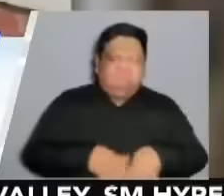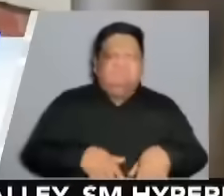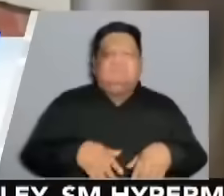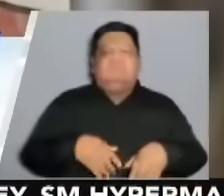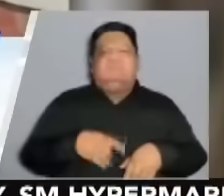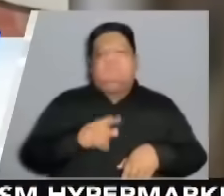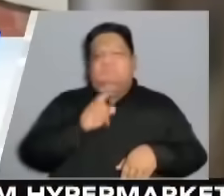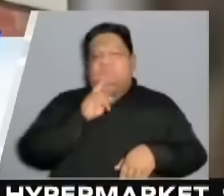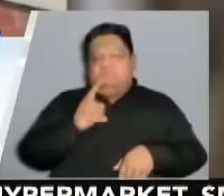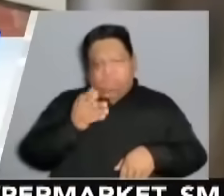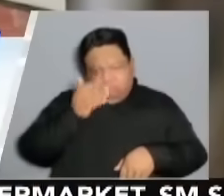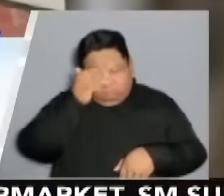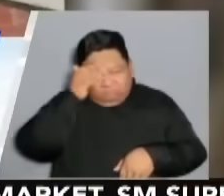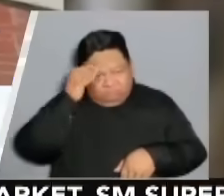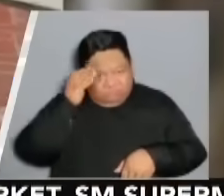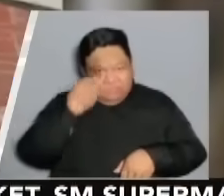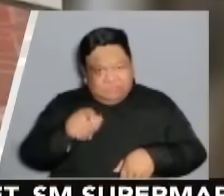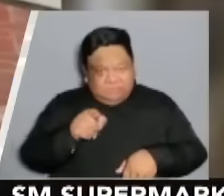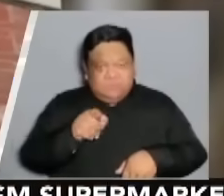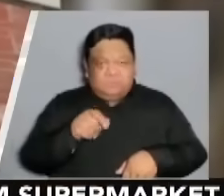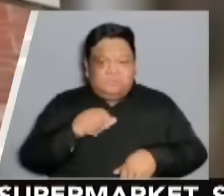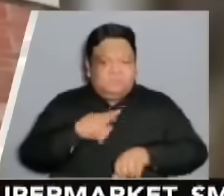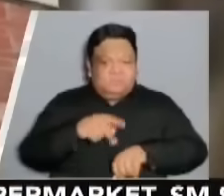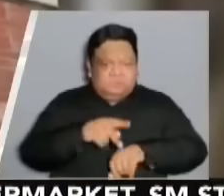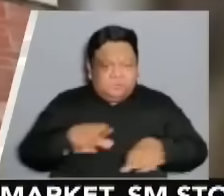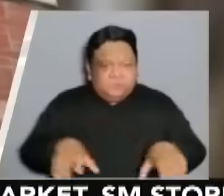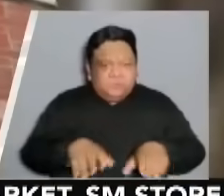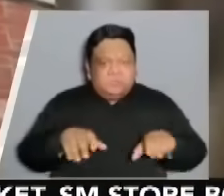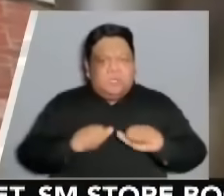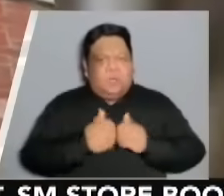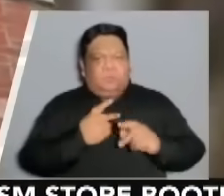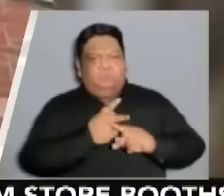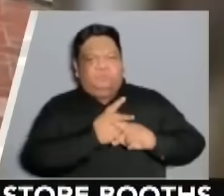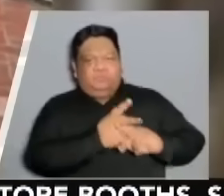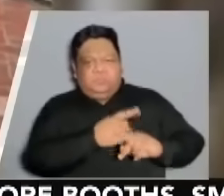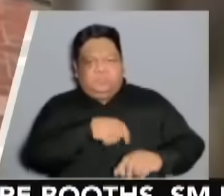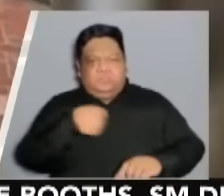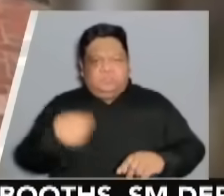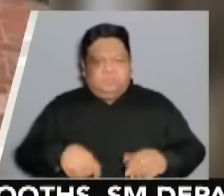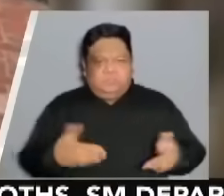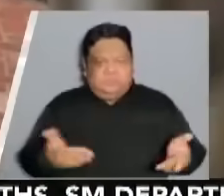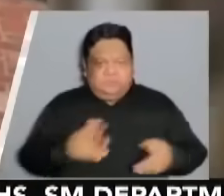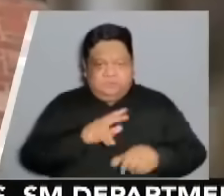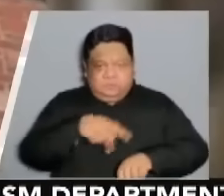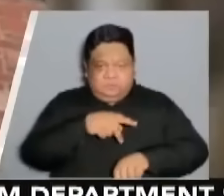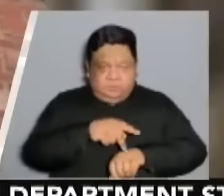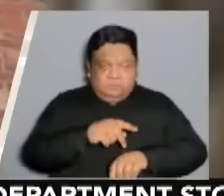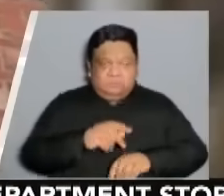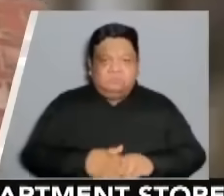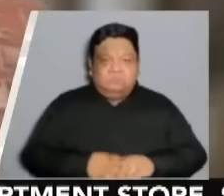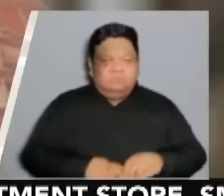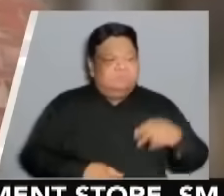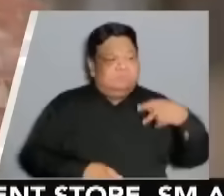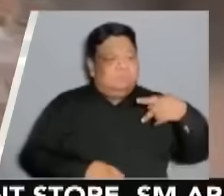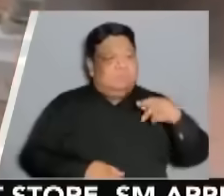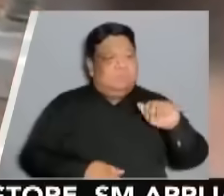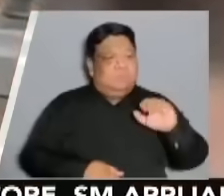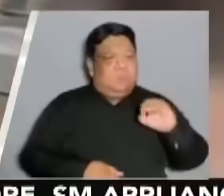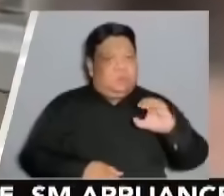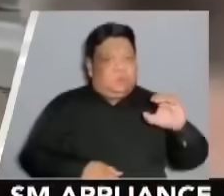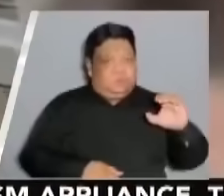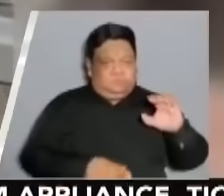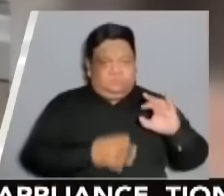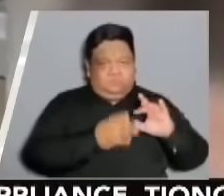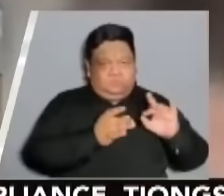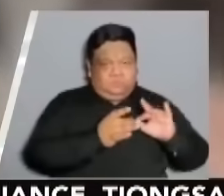bansa. Sa isang statement, sinabi ng Presidential Anti-Organized Crime Commission na nagpulong si Executive Secretary Lucas Bersamin at